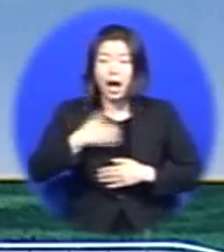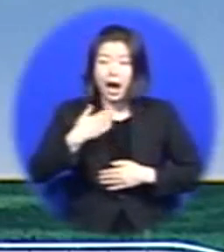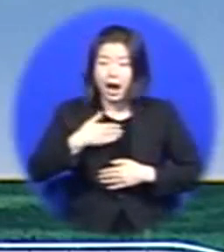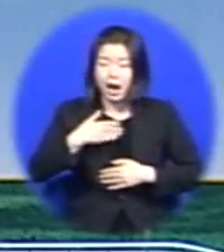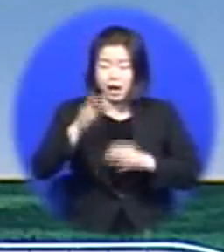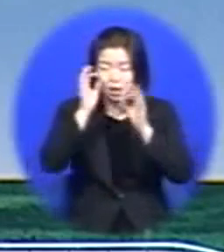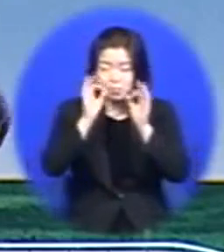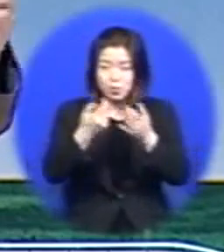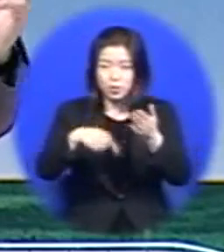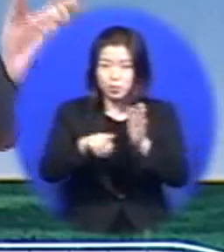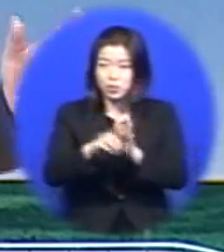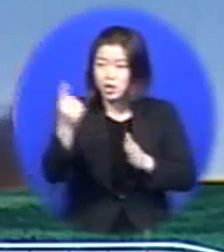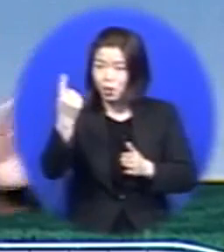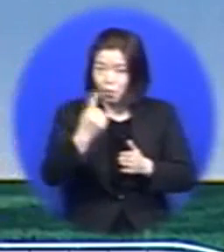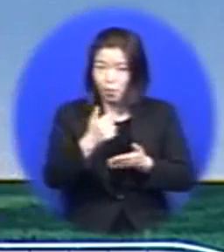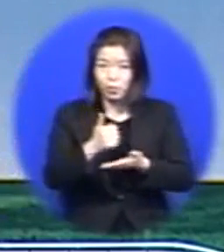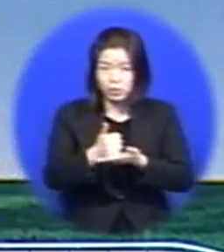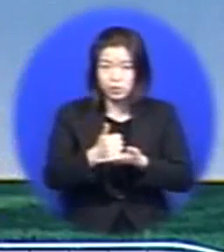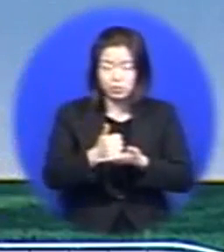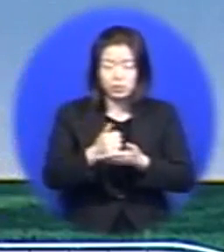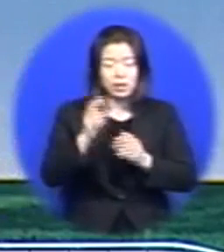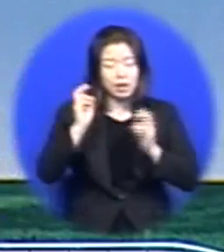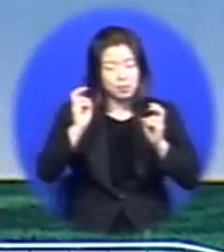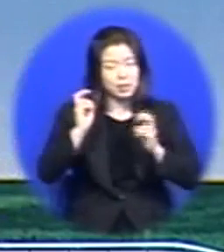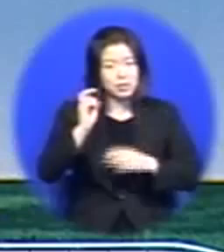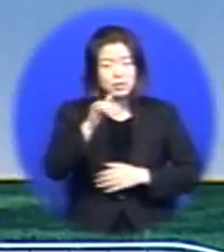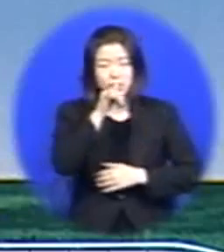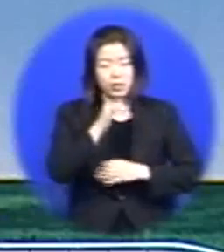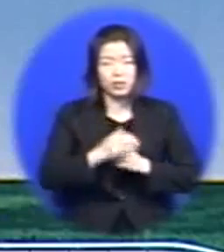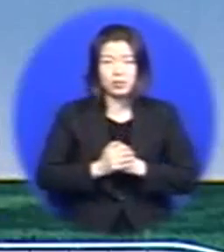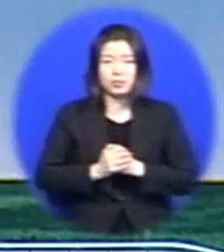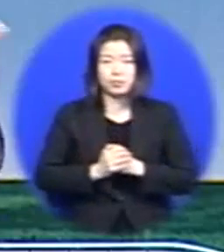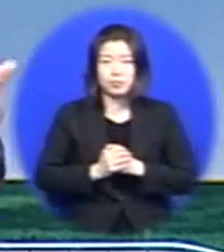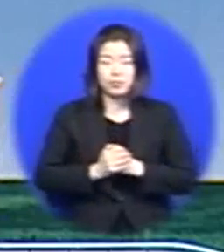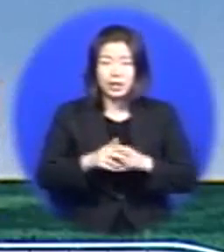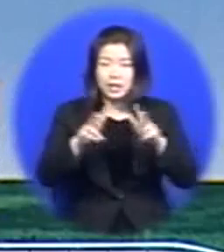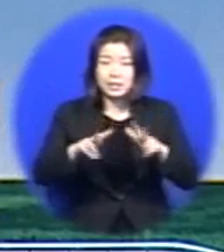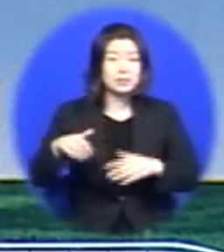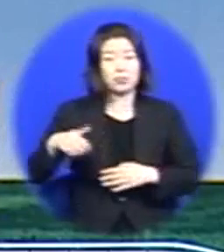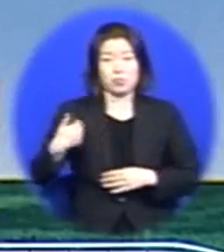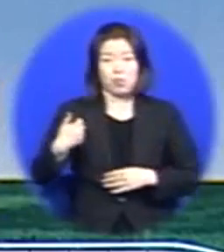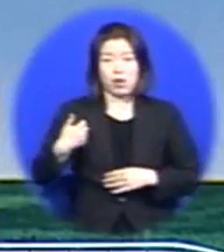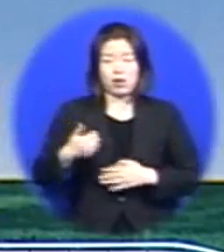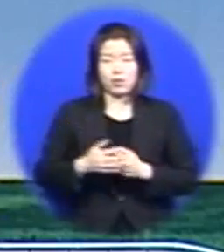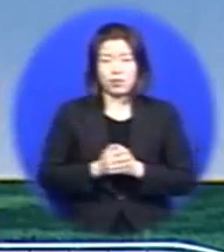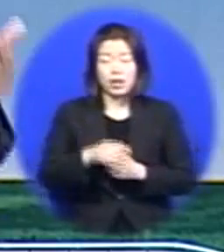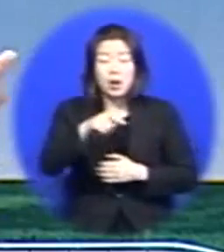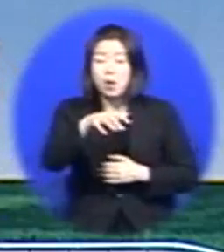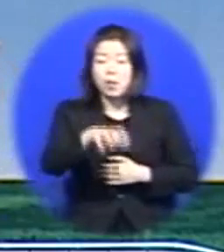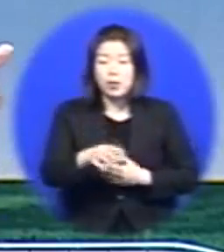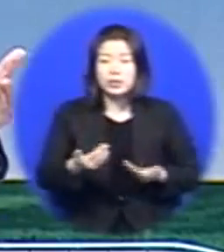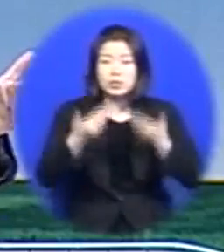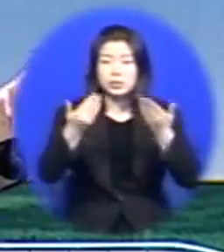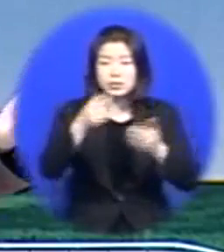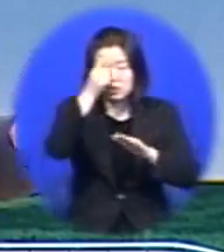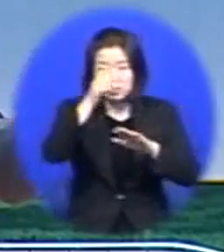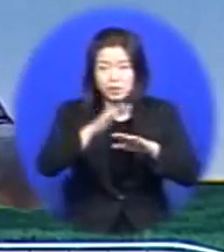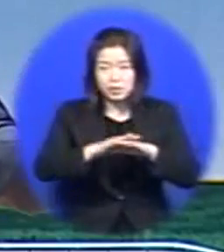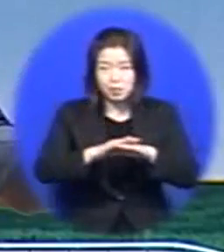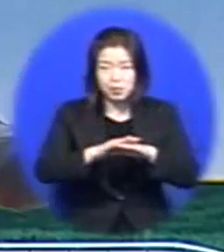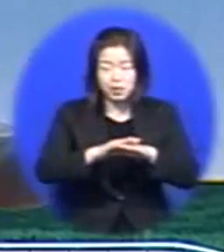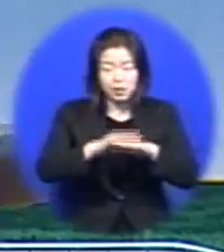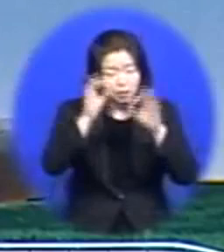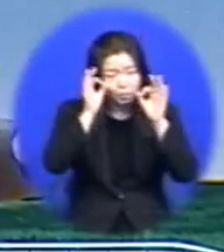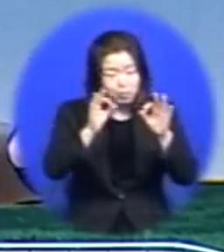알아보러 오신 분들도 이 자리에 있으실지 모르겠어요. 지금 모릅니다. 여기서 드리는 예배로